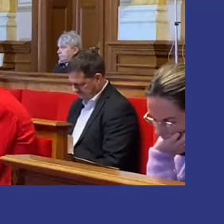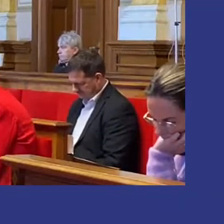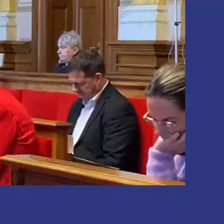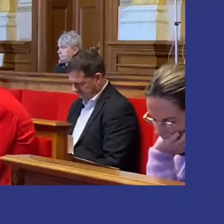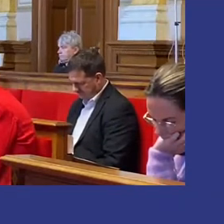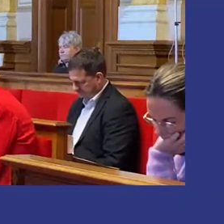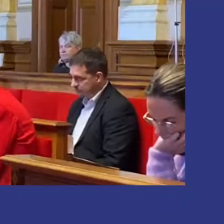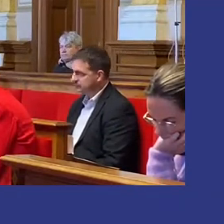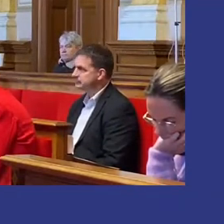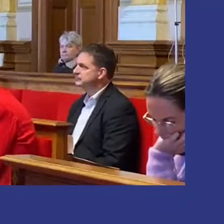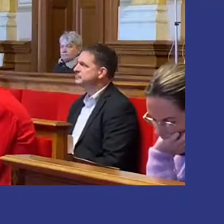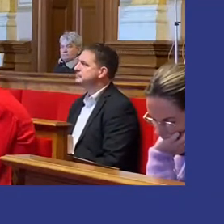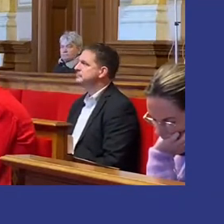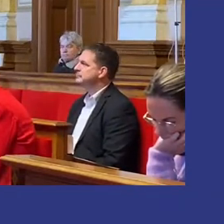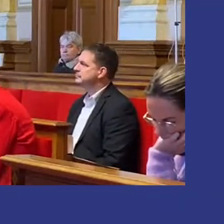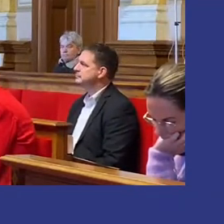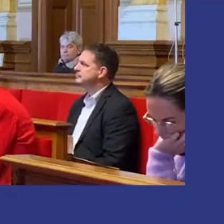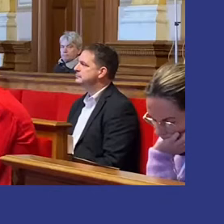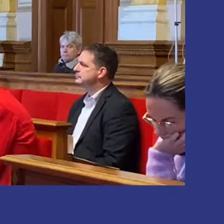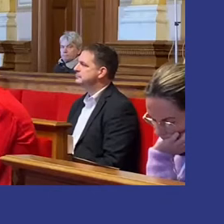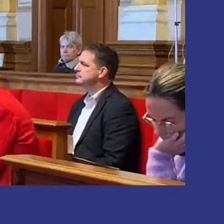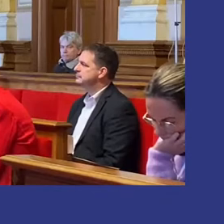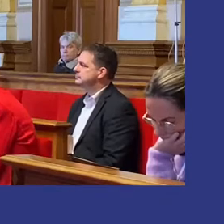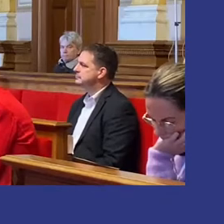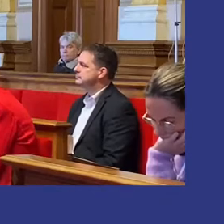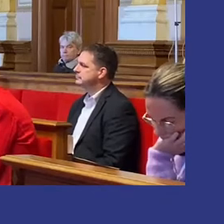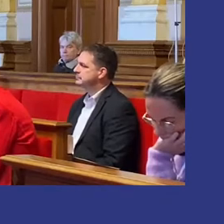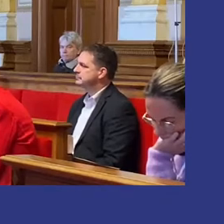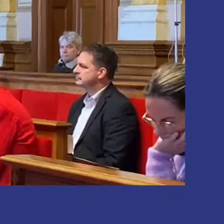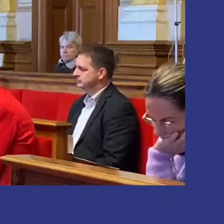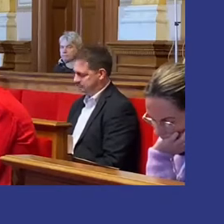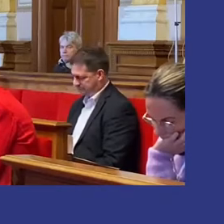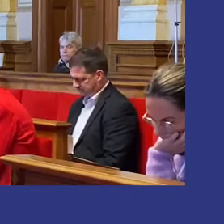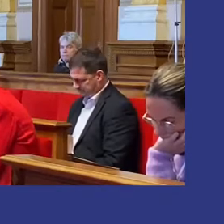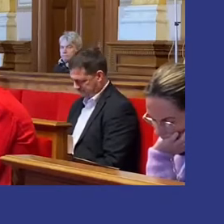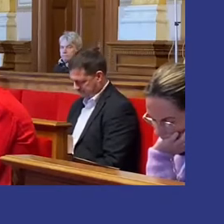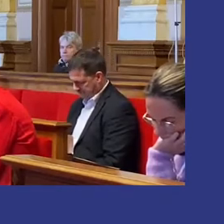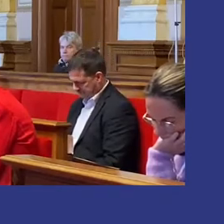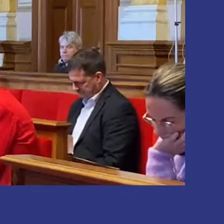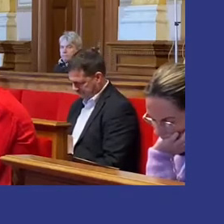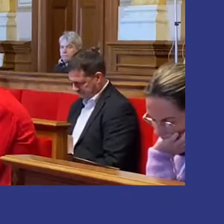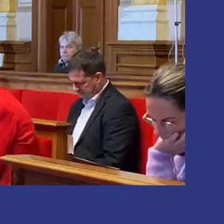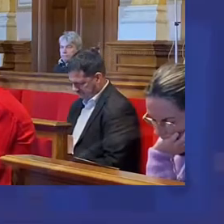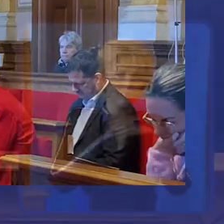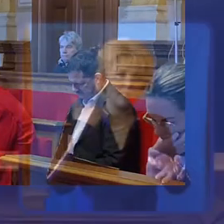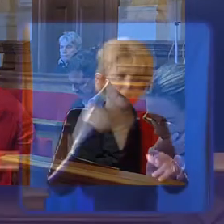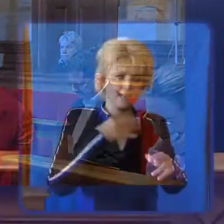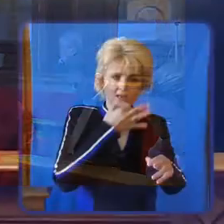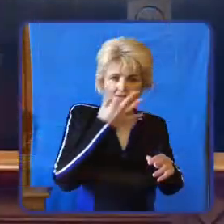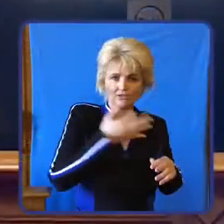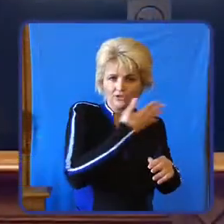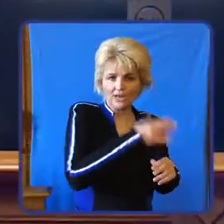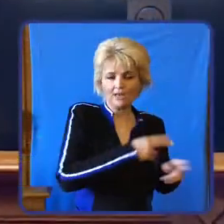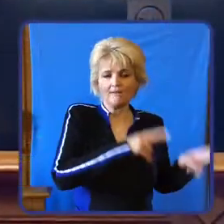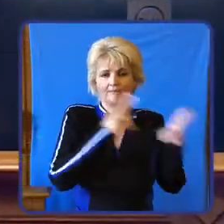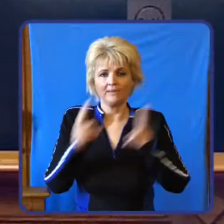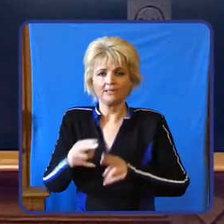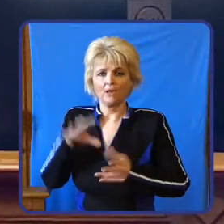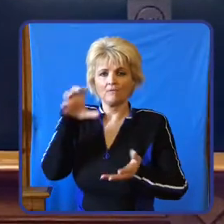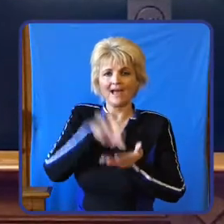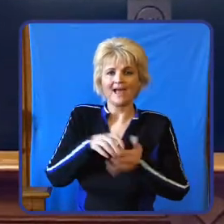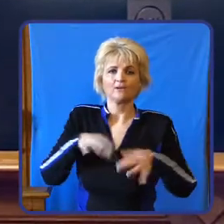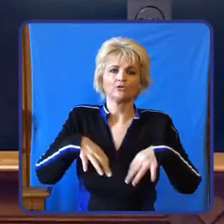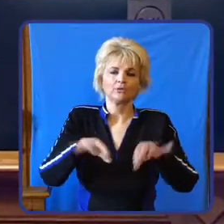hazugságot, mint ahogy mi el tudtuk mondani az igazságot. Jó, remélem, hogy kielégítettem a kíváncsiságát, és visszatérhetünk a